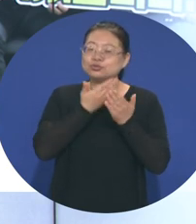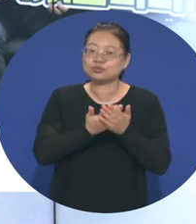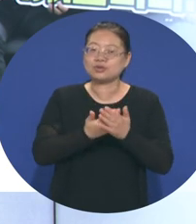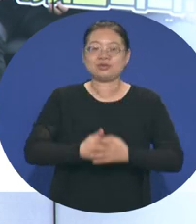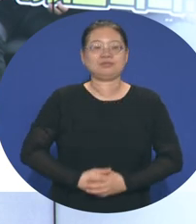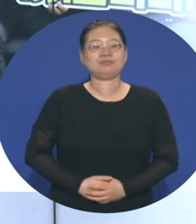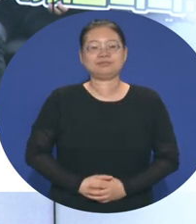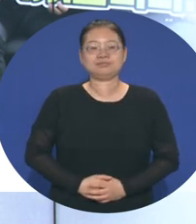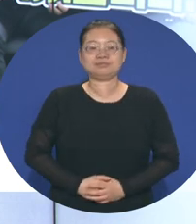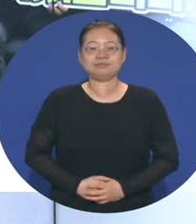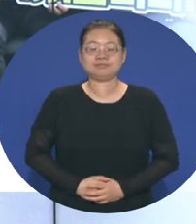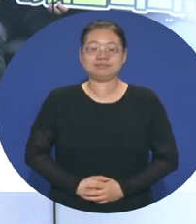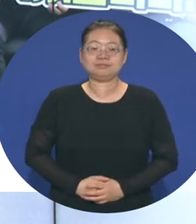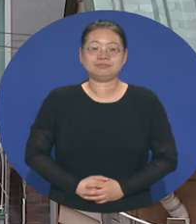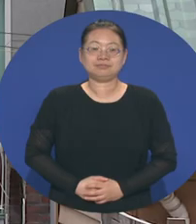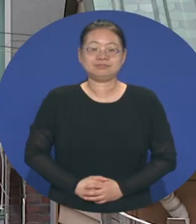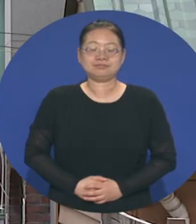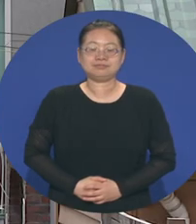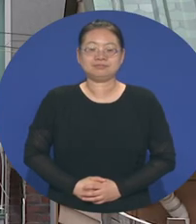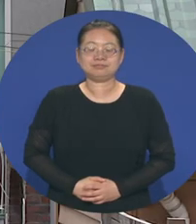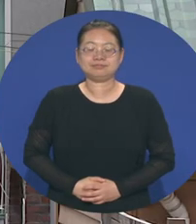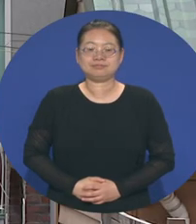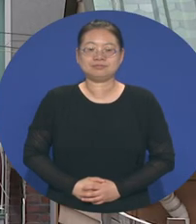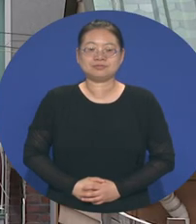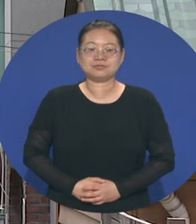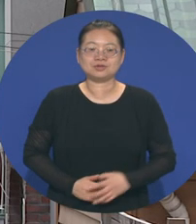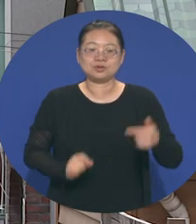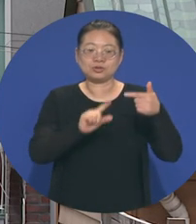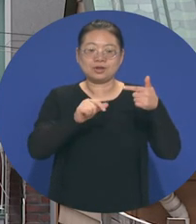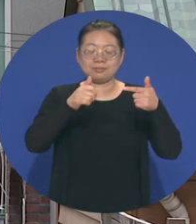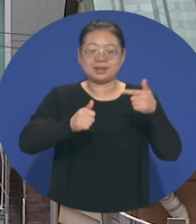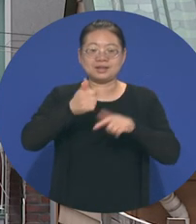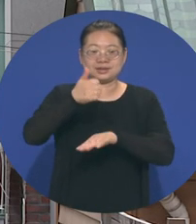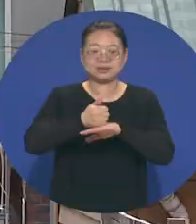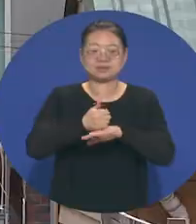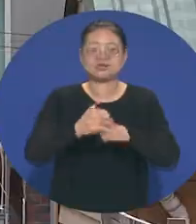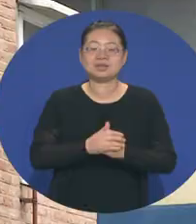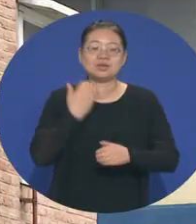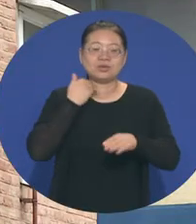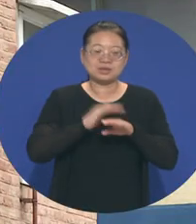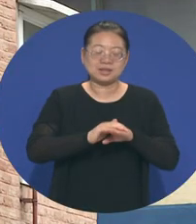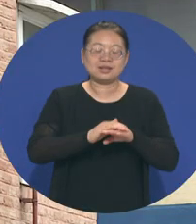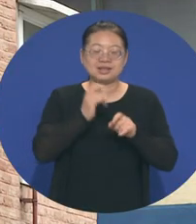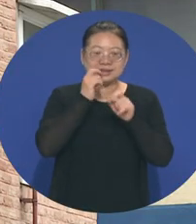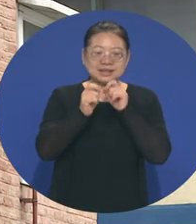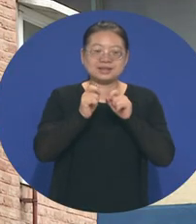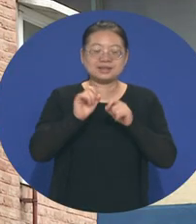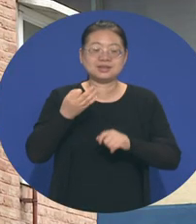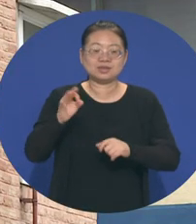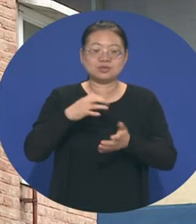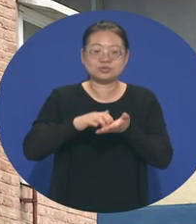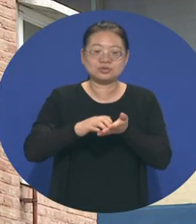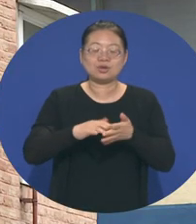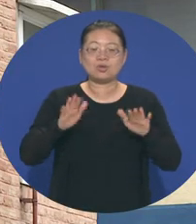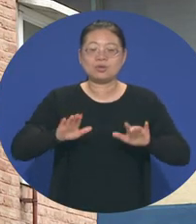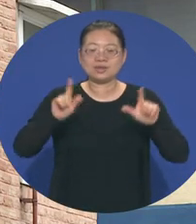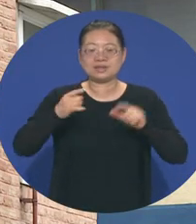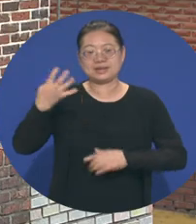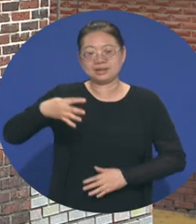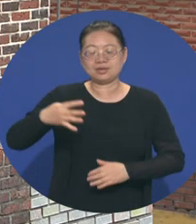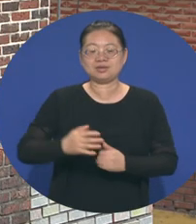건지 취재했습니다 6월 말 기준 돈의 전세사기 피해 인정권 수는 올해에만